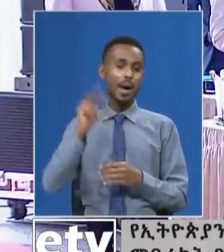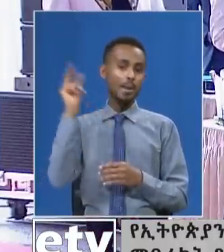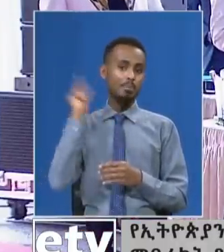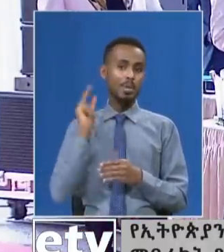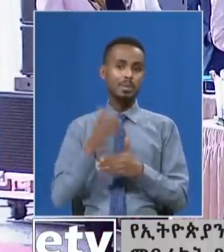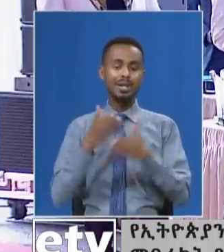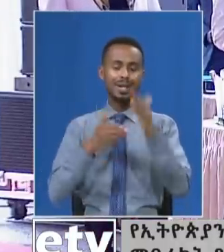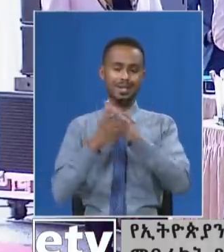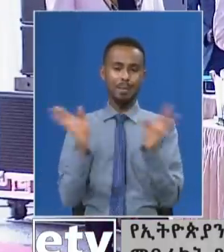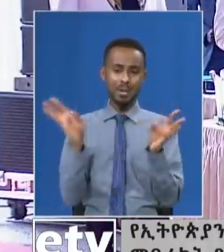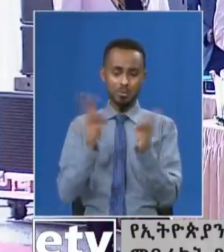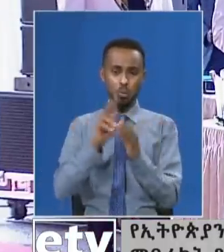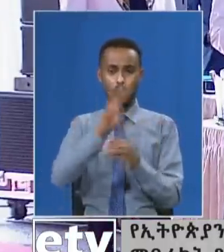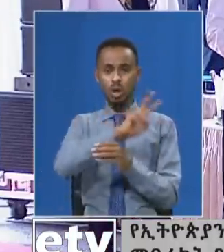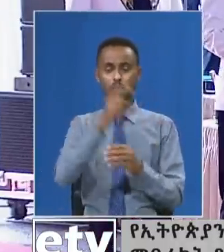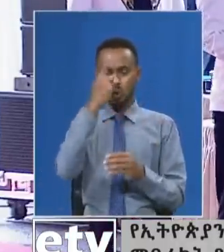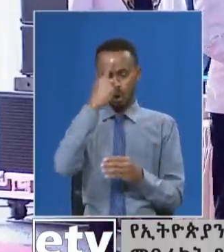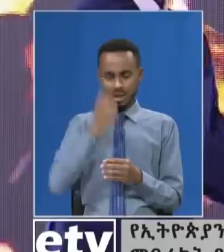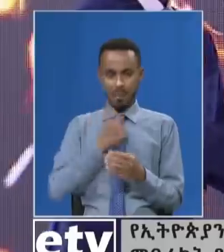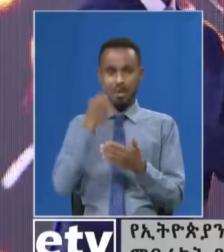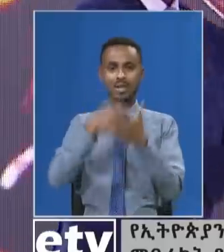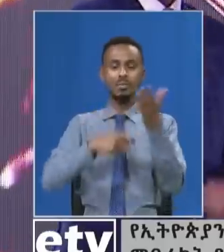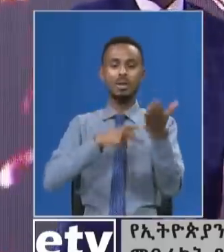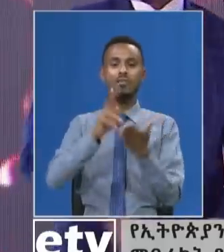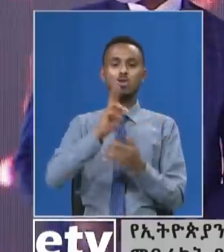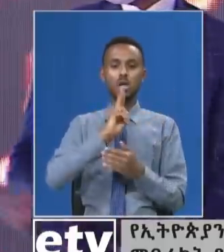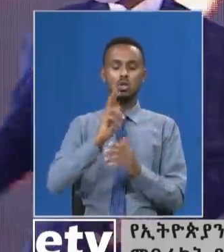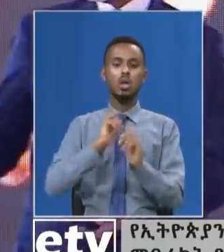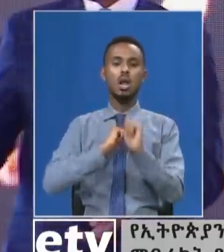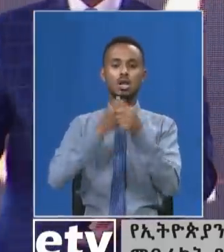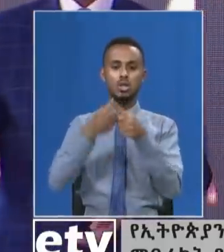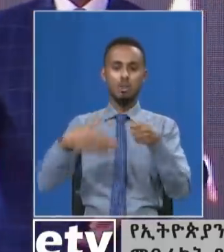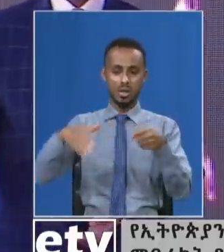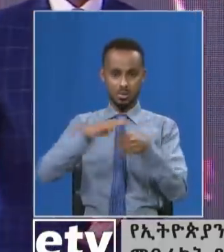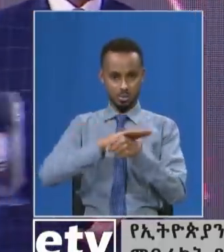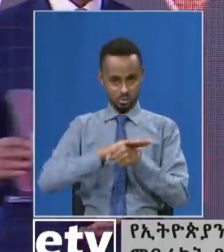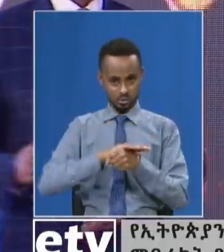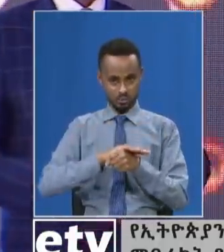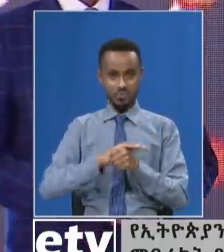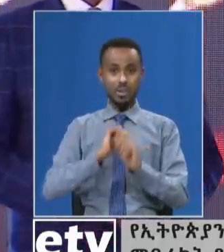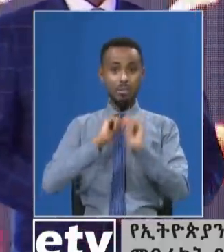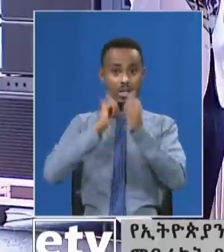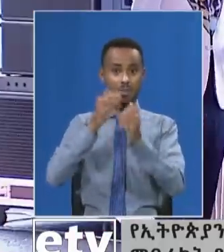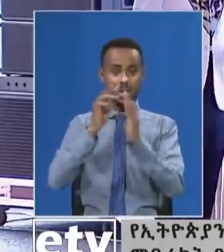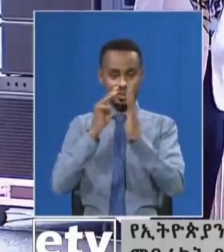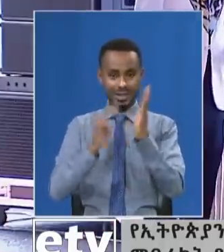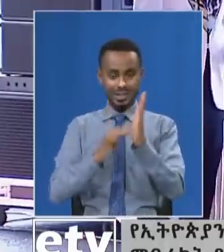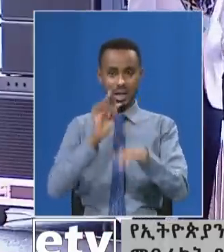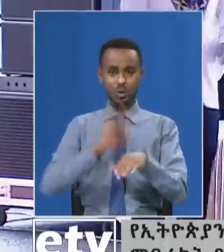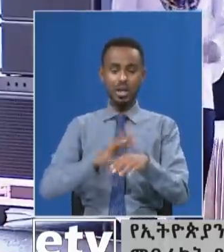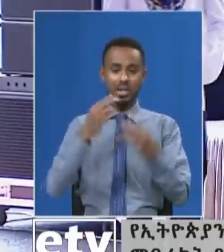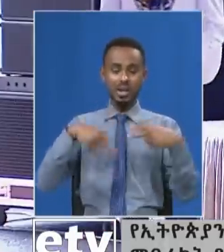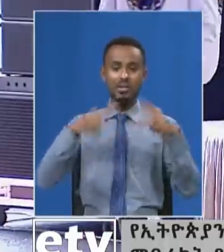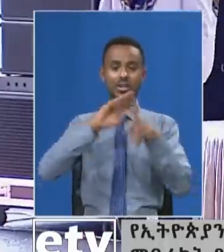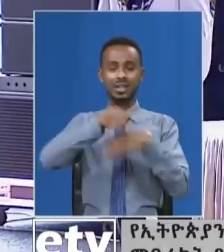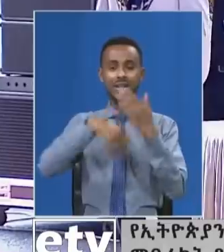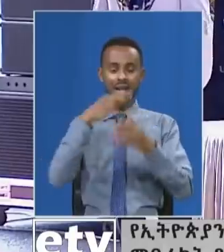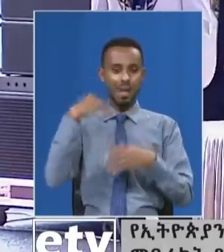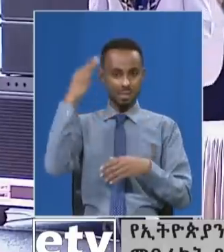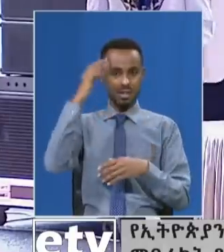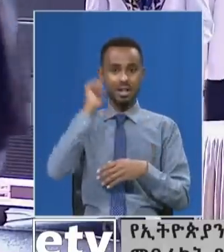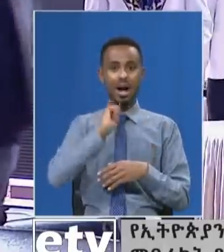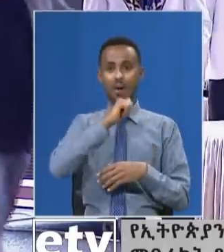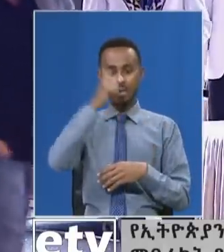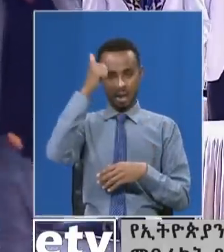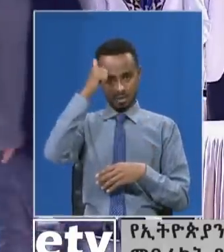በብር ደረጃ በድምሩ 200 ታማኝ ግብር ከፋዮች ናቸው ለሽልማት የበቁት። በሽልማት ስነ ስርዓቱ ላይ የኢፌዴሪ ጠቅላይ ሚኒስትር